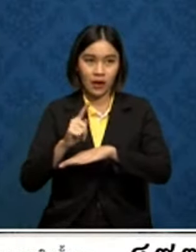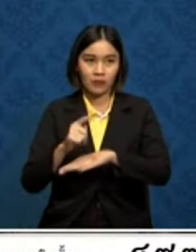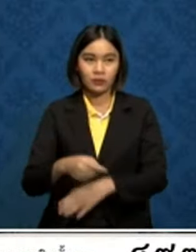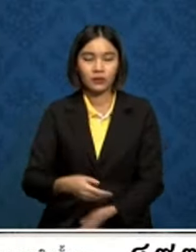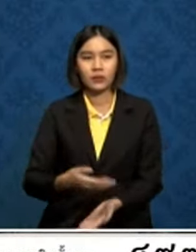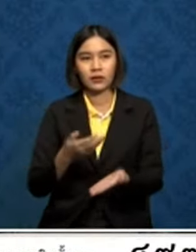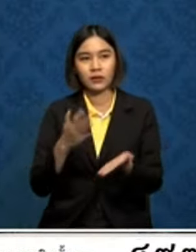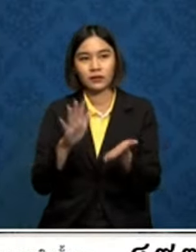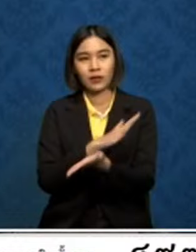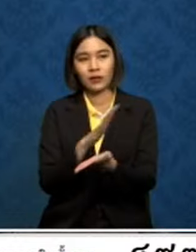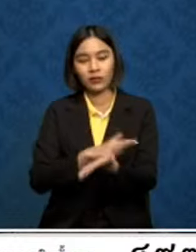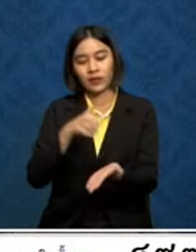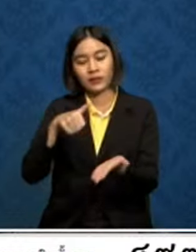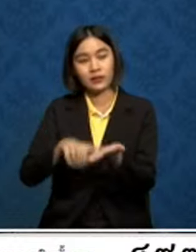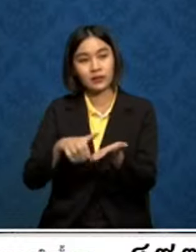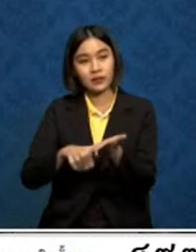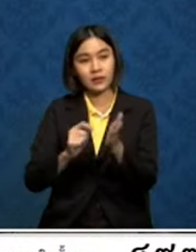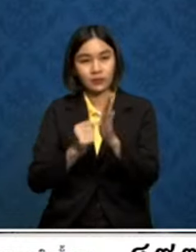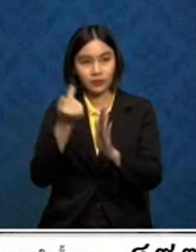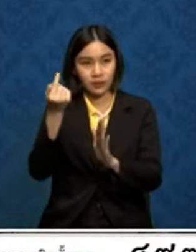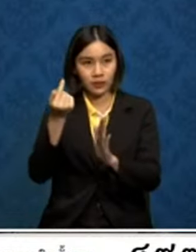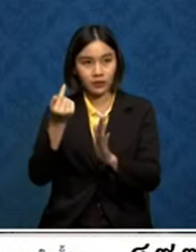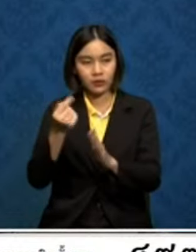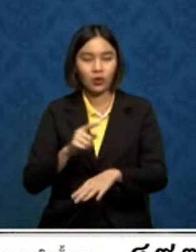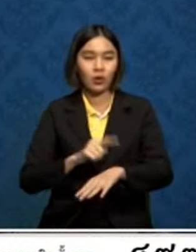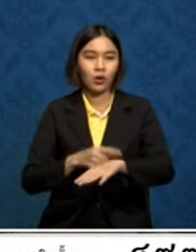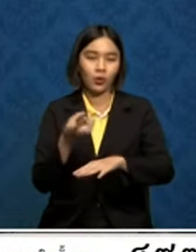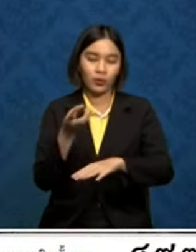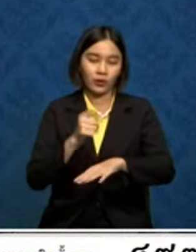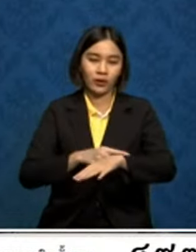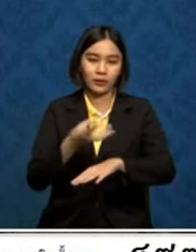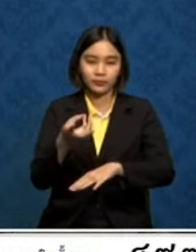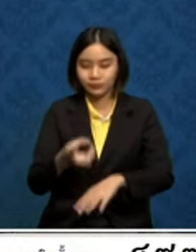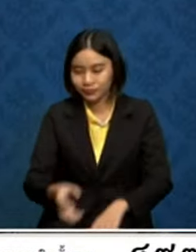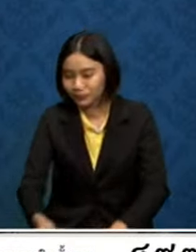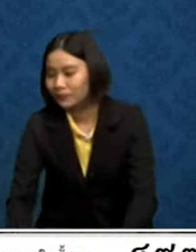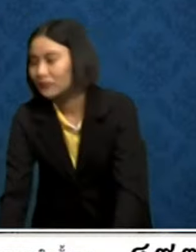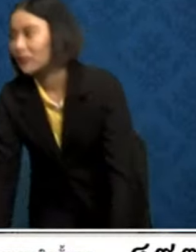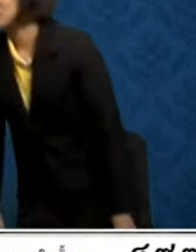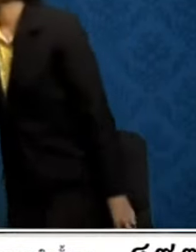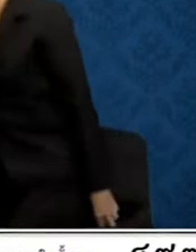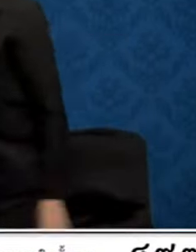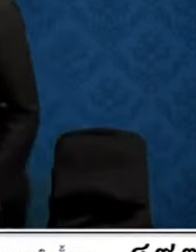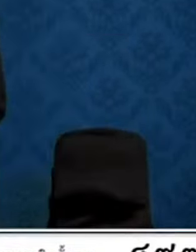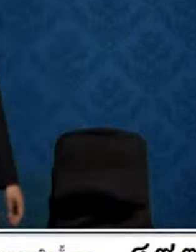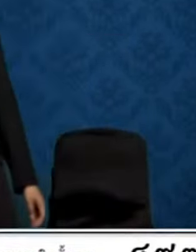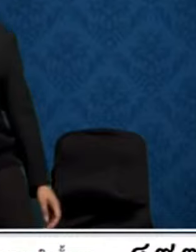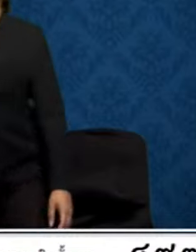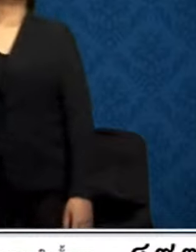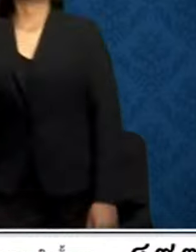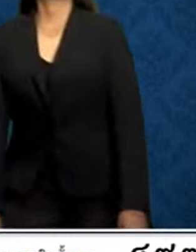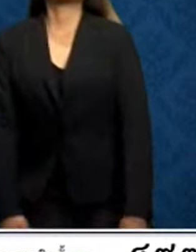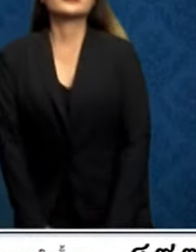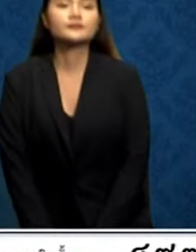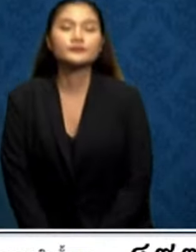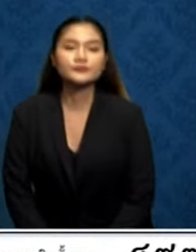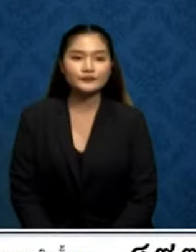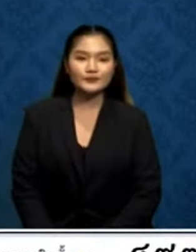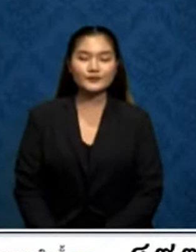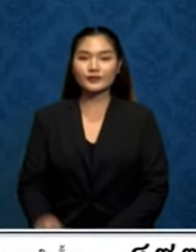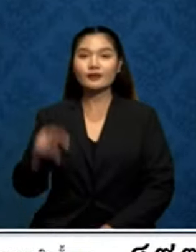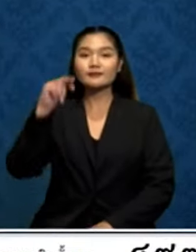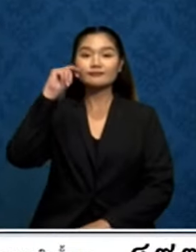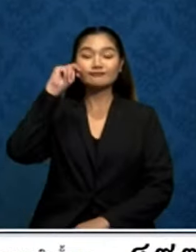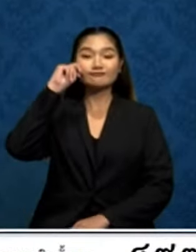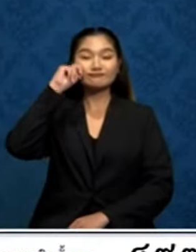ใบแ้งนี้ฉบับรก ท่ทานขอน เวลานิหนึ่เป็นปญหาความเดือดร้อน ของพี่น้องเรื่องน้ำปะปาใน